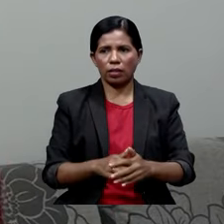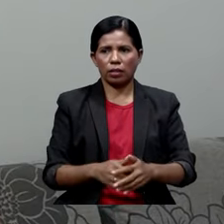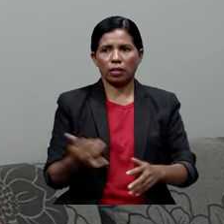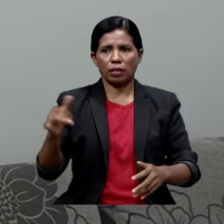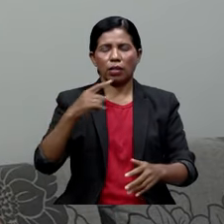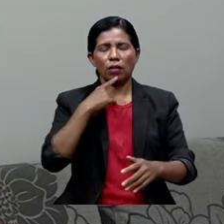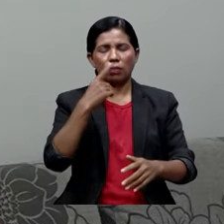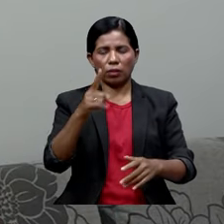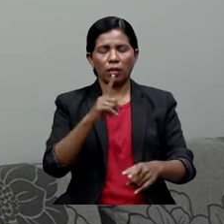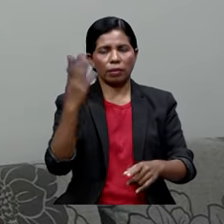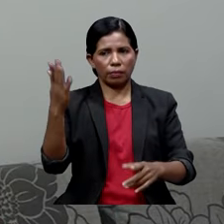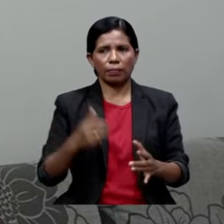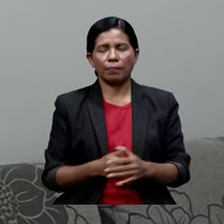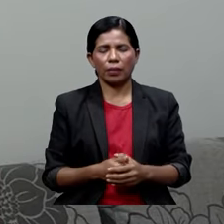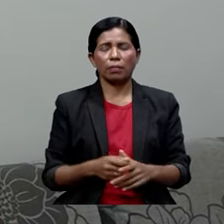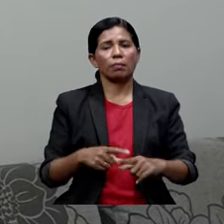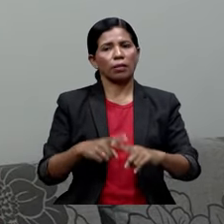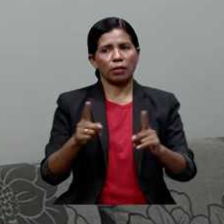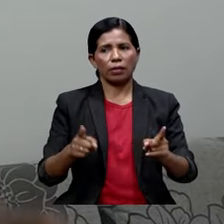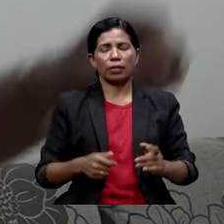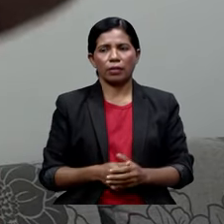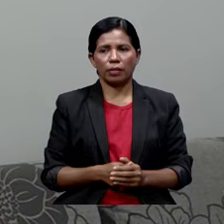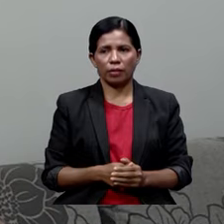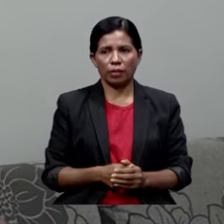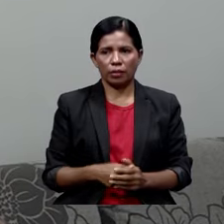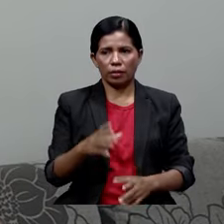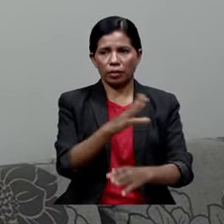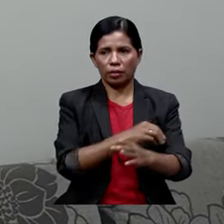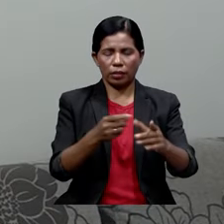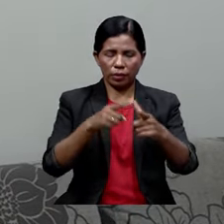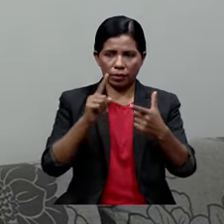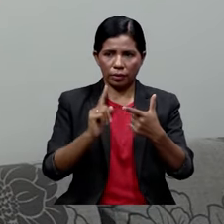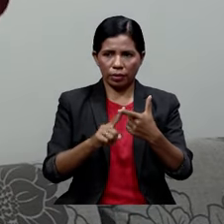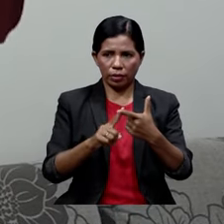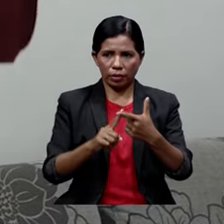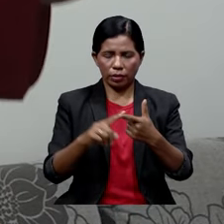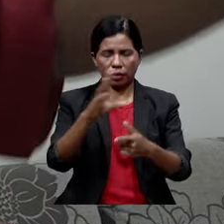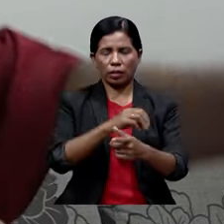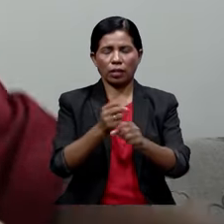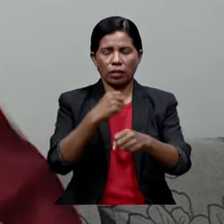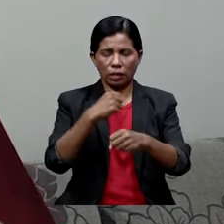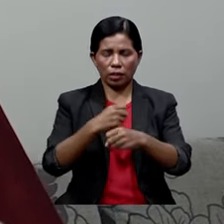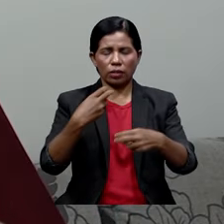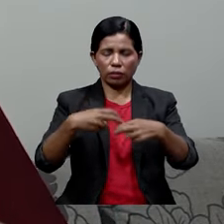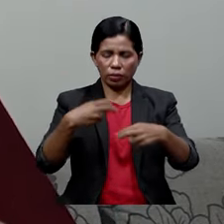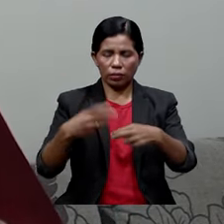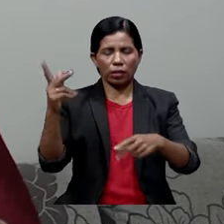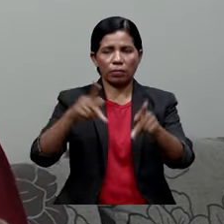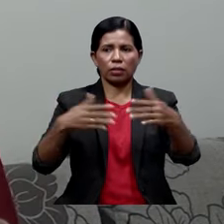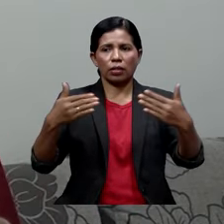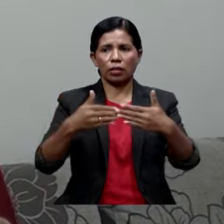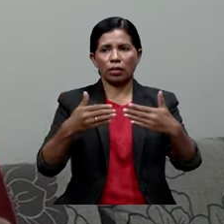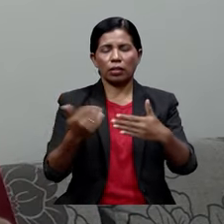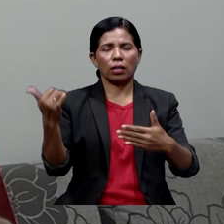S di sana tetapi karena nanti membeludak dan mempersulit mereka yang diperbatasan maka